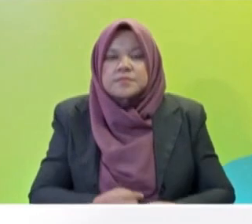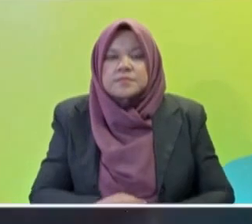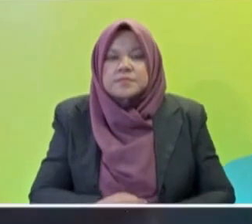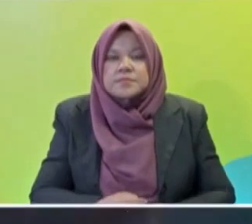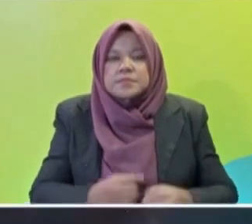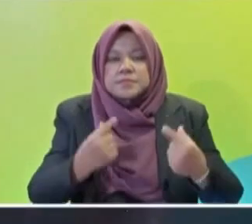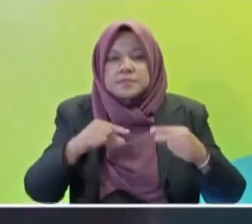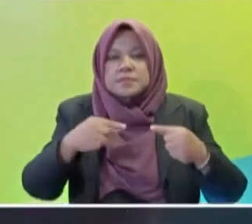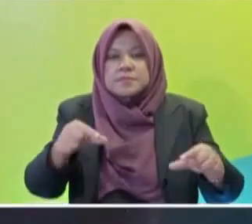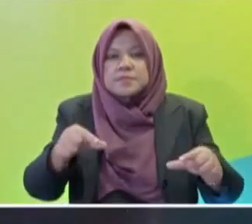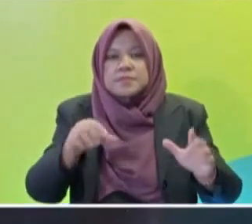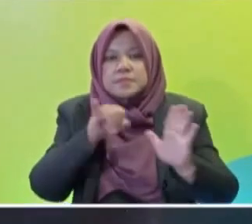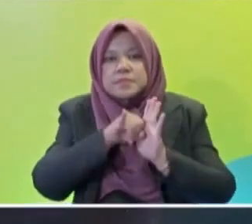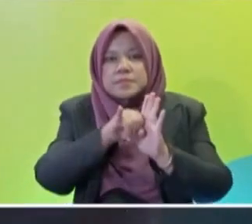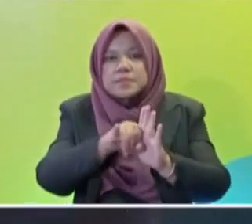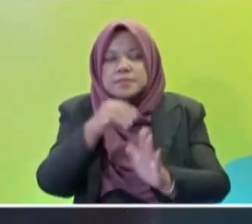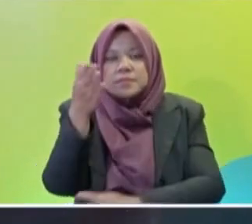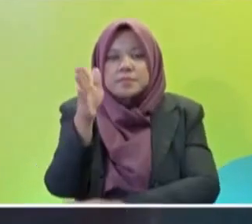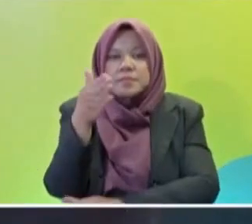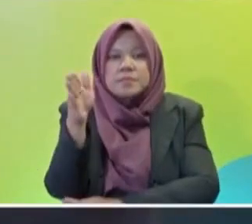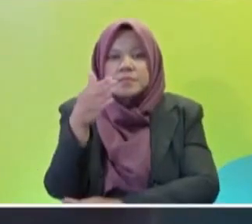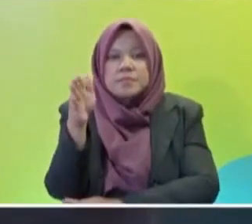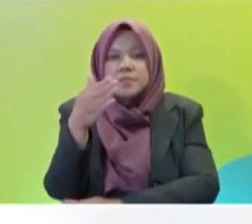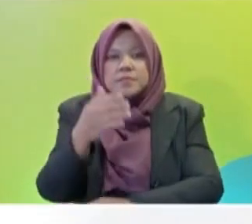pergerakan pada image bendera Berkibar